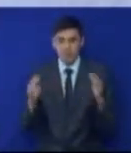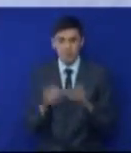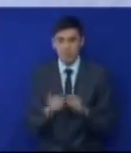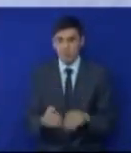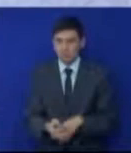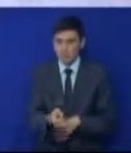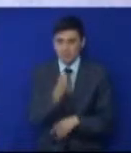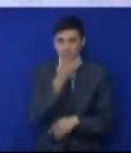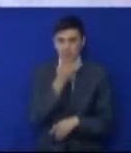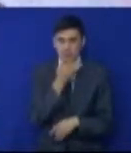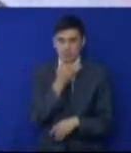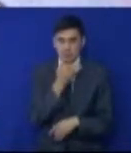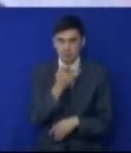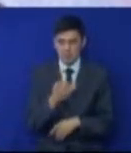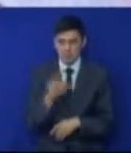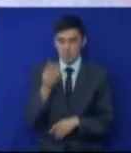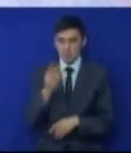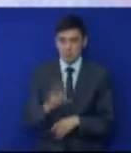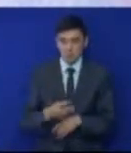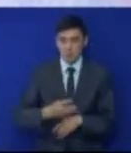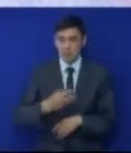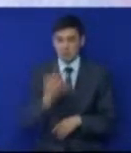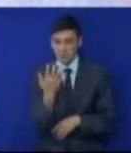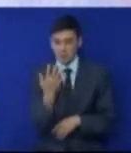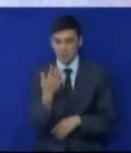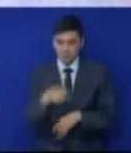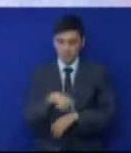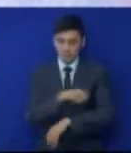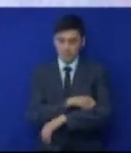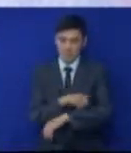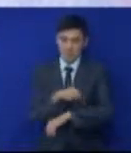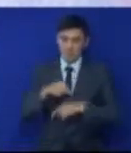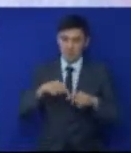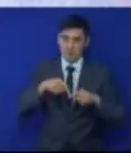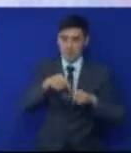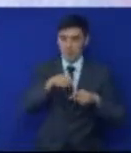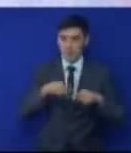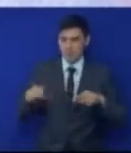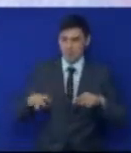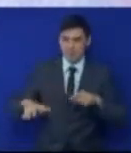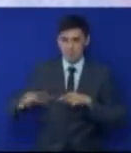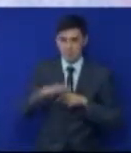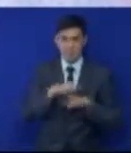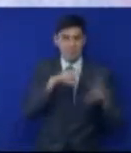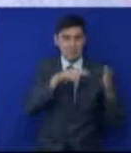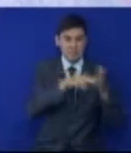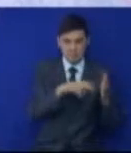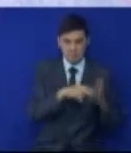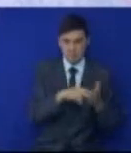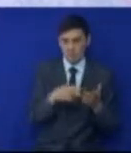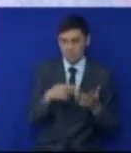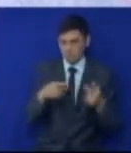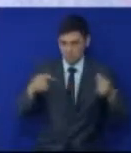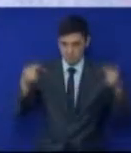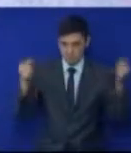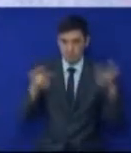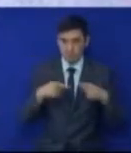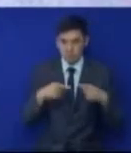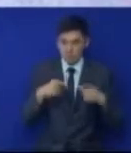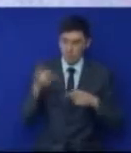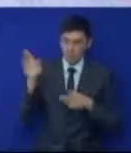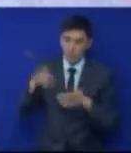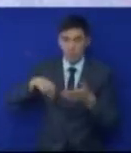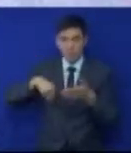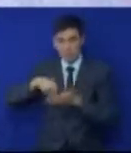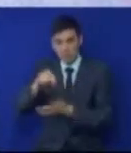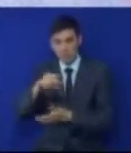ұнады. 45 квадрат метр. Соған байланысты бағасына байланысты сатып беріп отыр. Оған